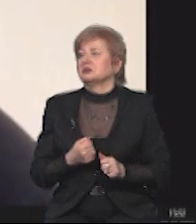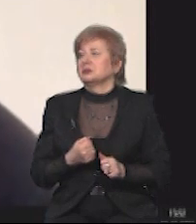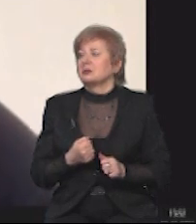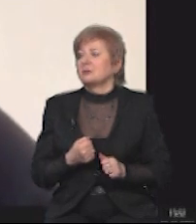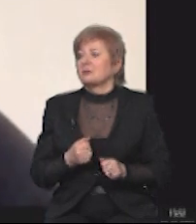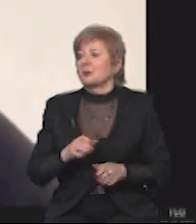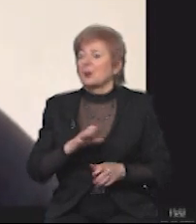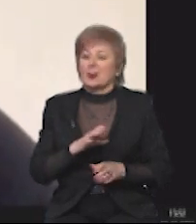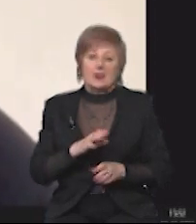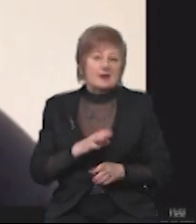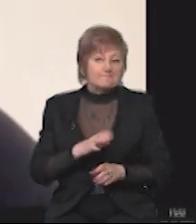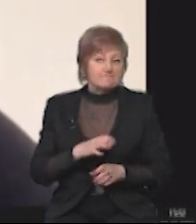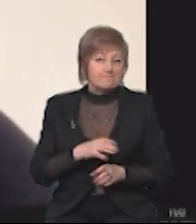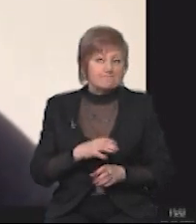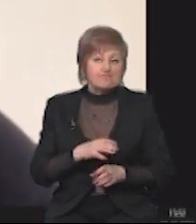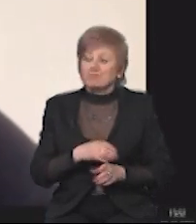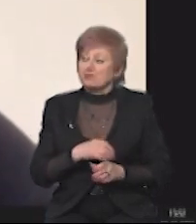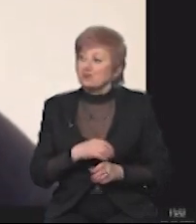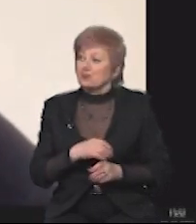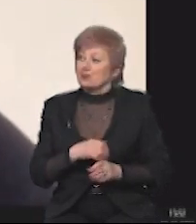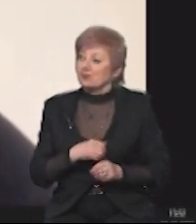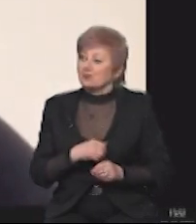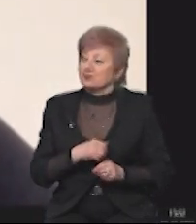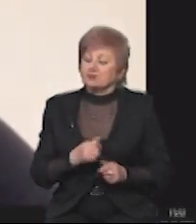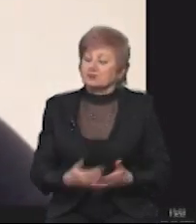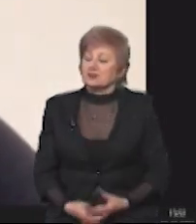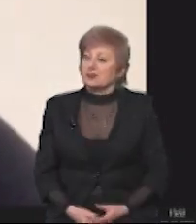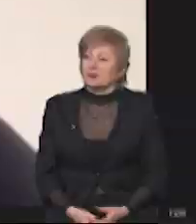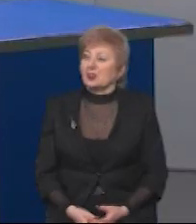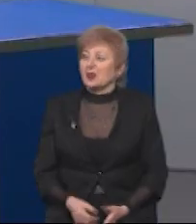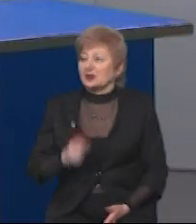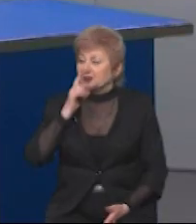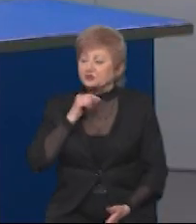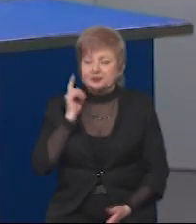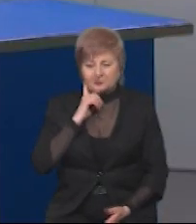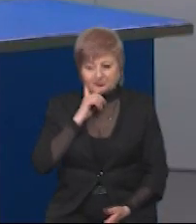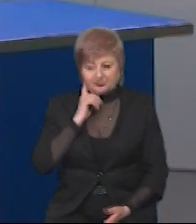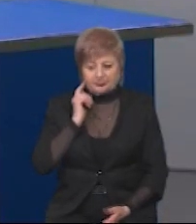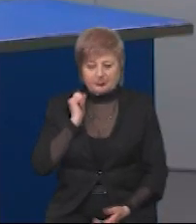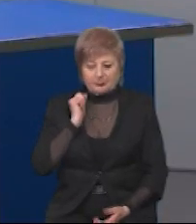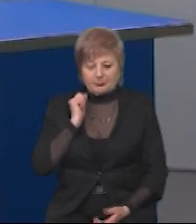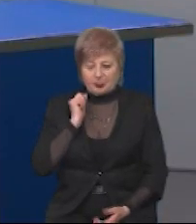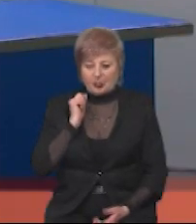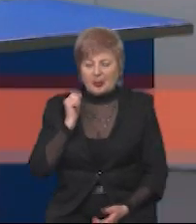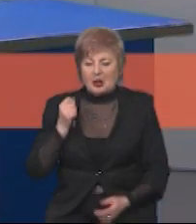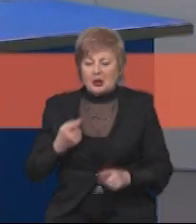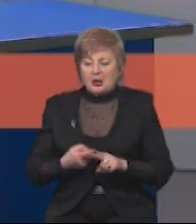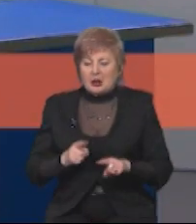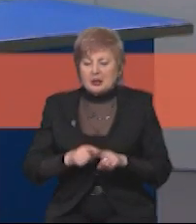Был такой баланс ценовой, на данный момент этого баланса нет. Следующий шаг – это